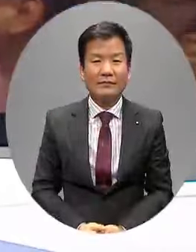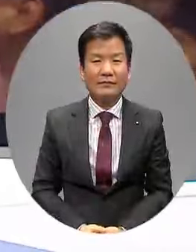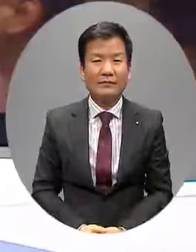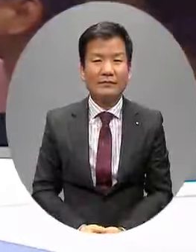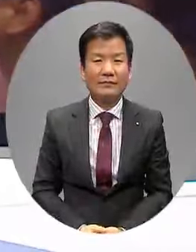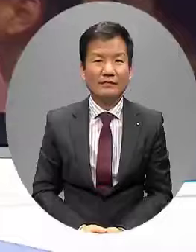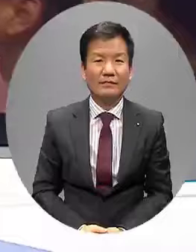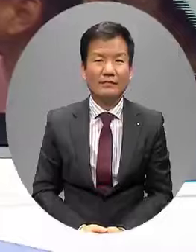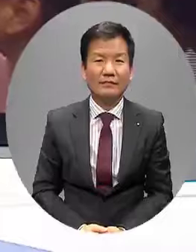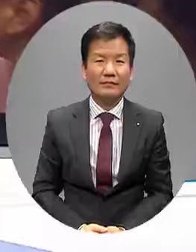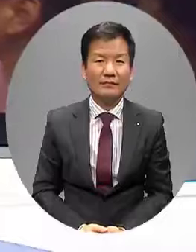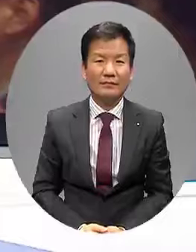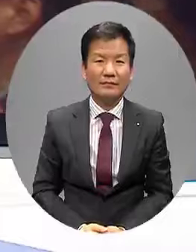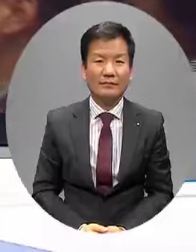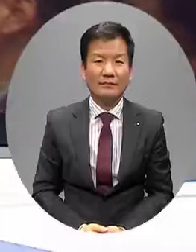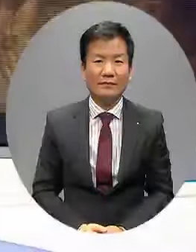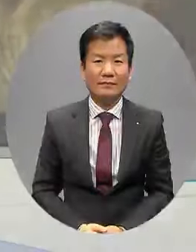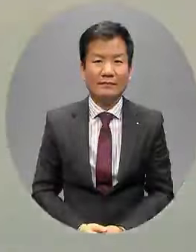기자가 취재했습니다.